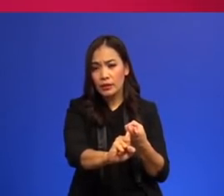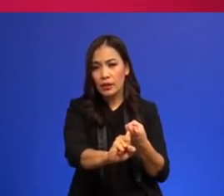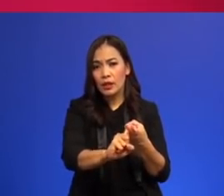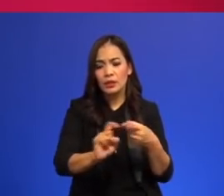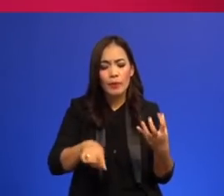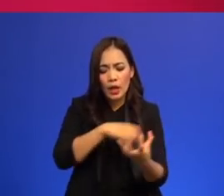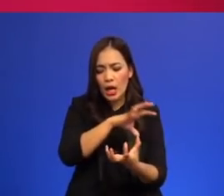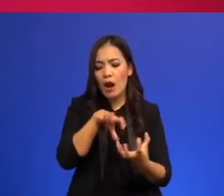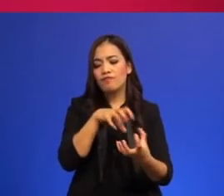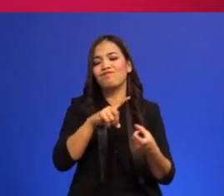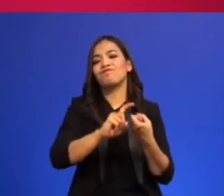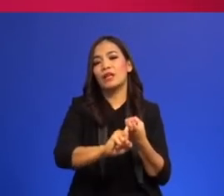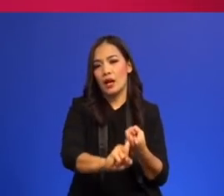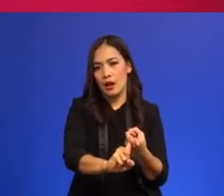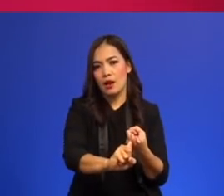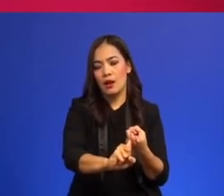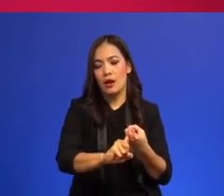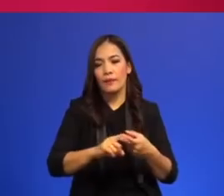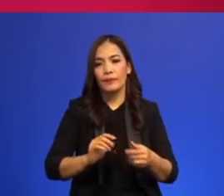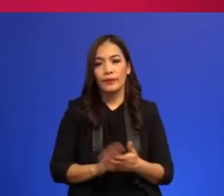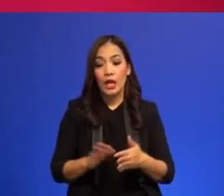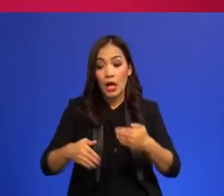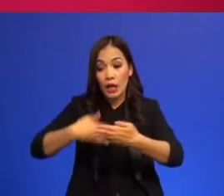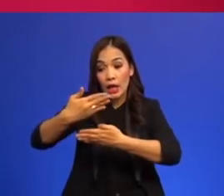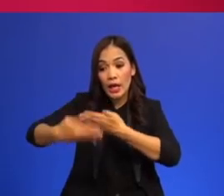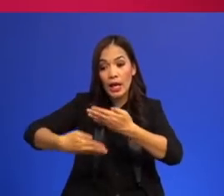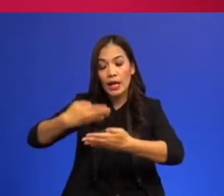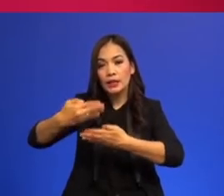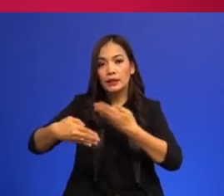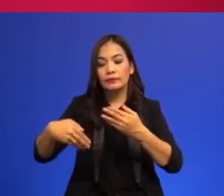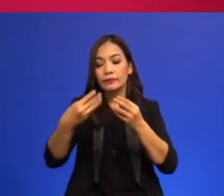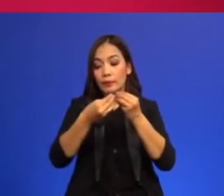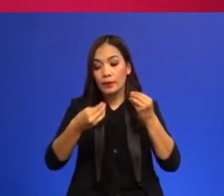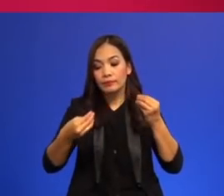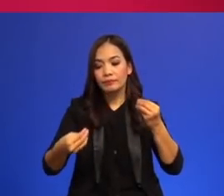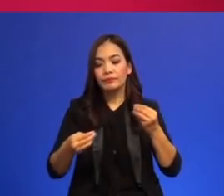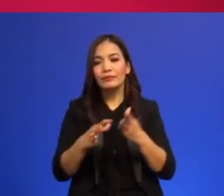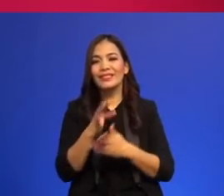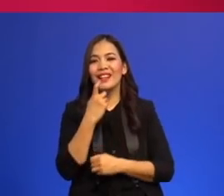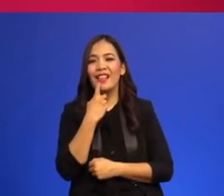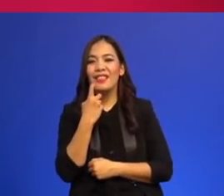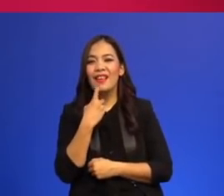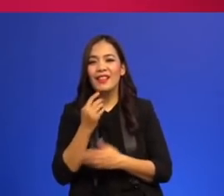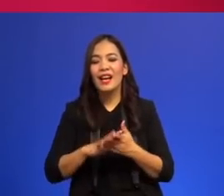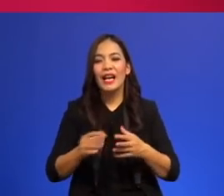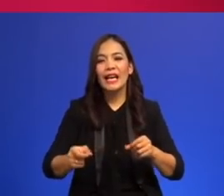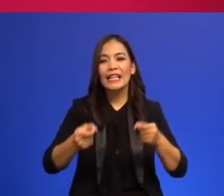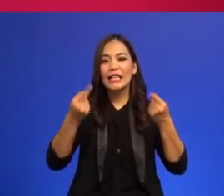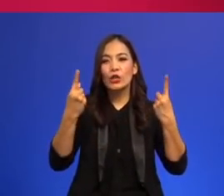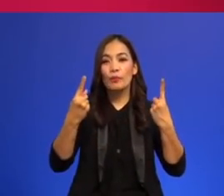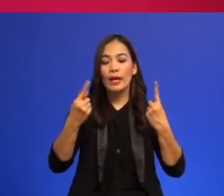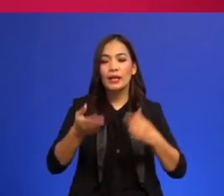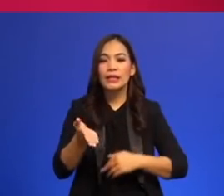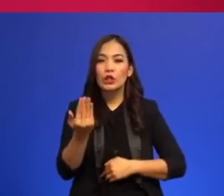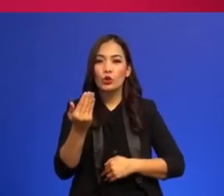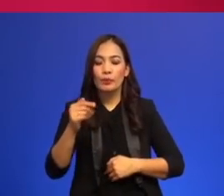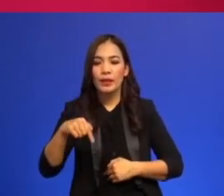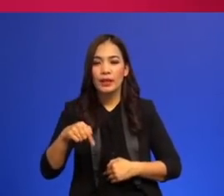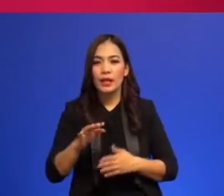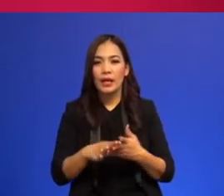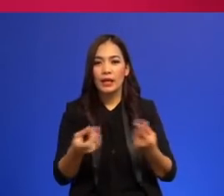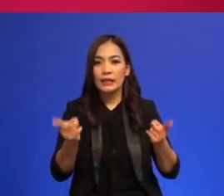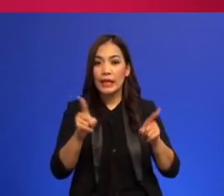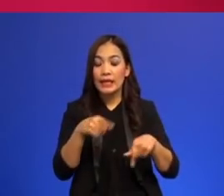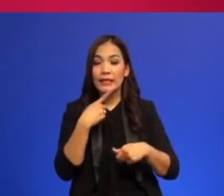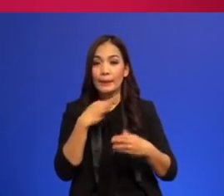kental. Justru generasi, maksud saya fenomena kehidupan seperti yang